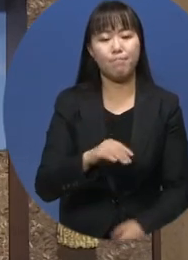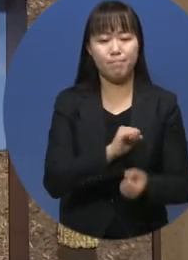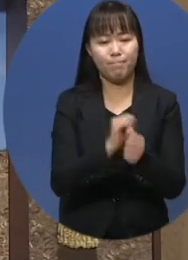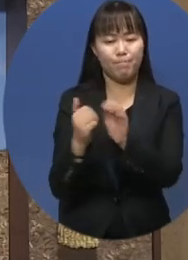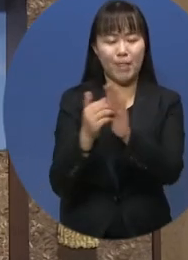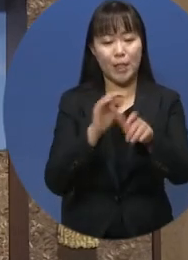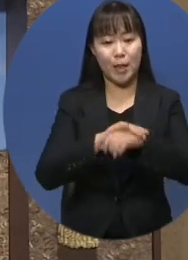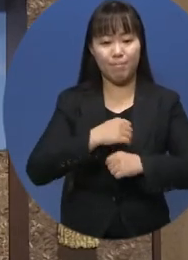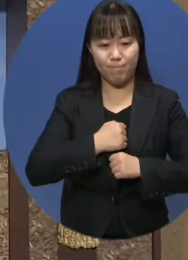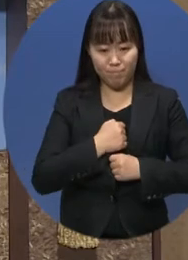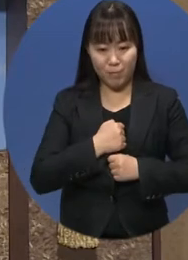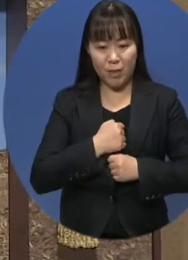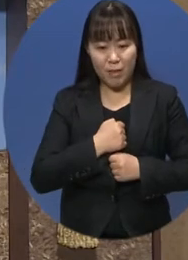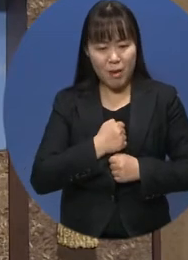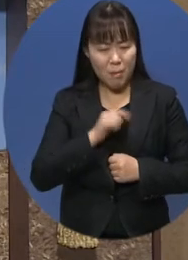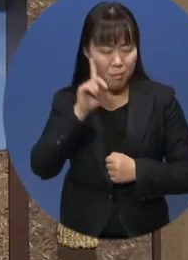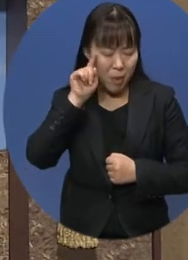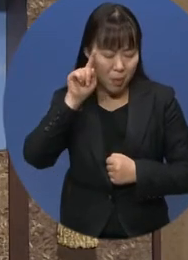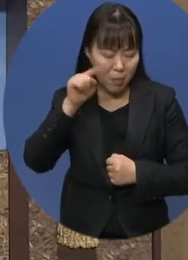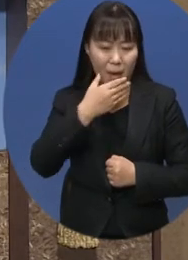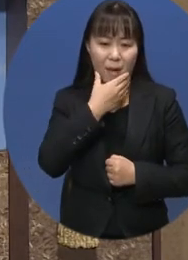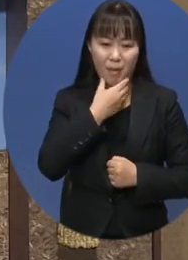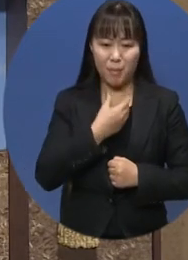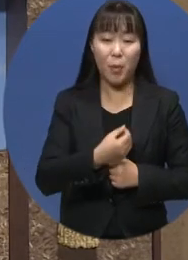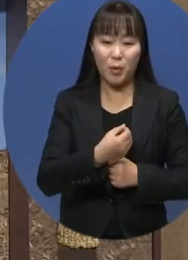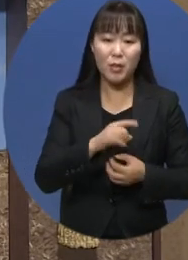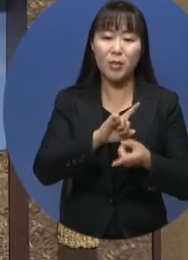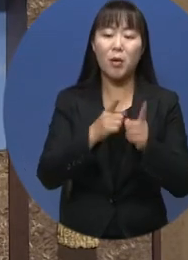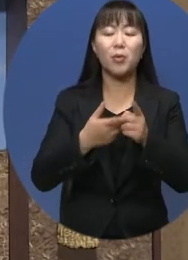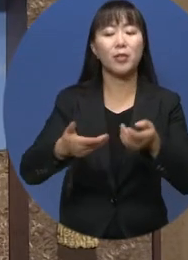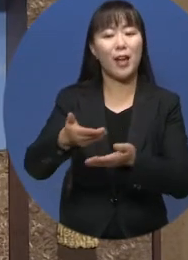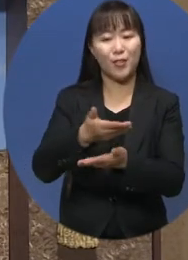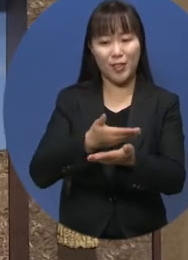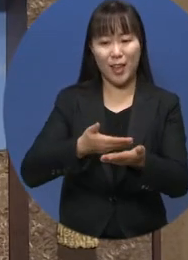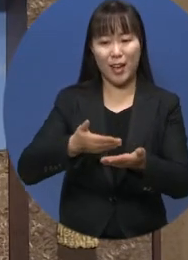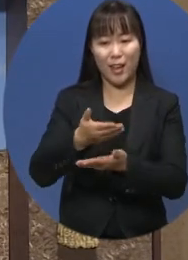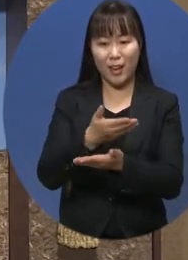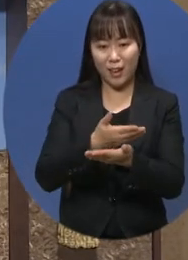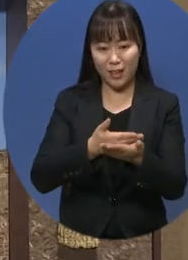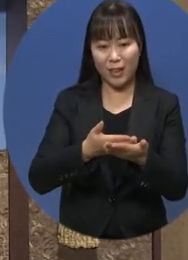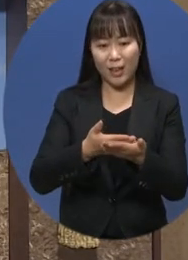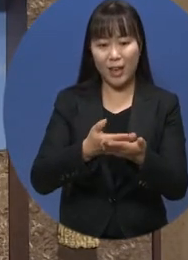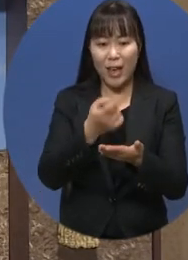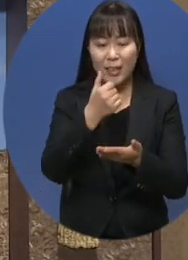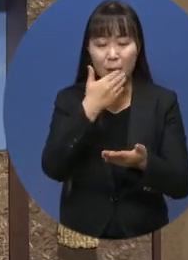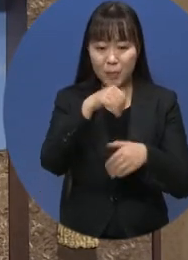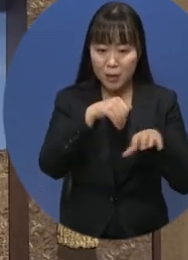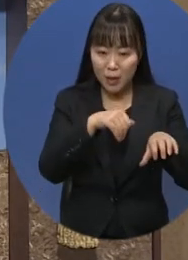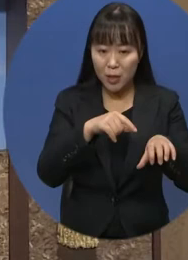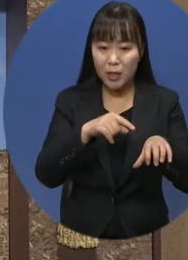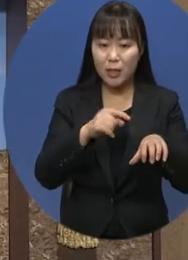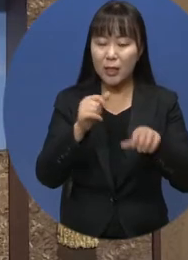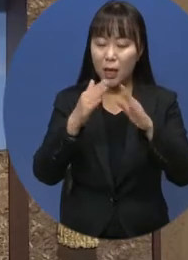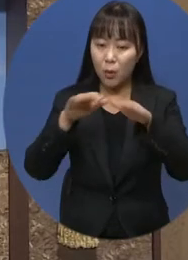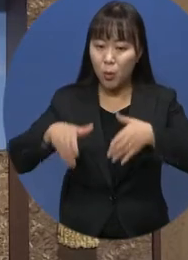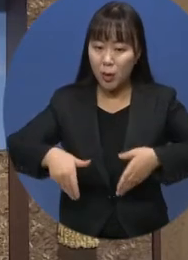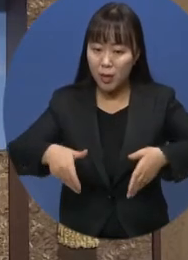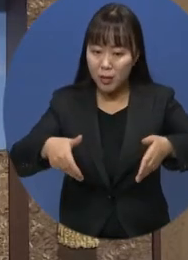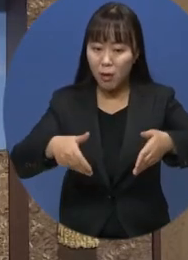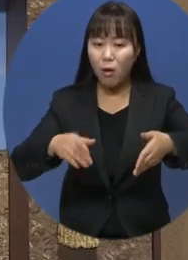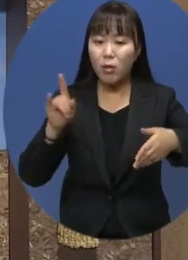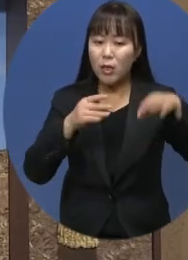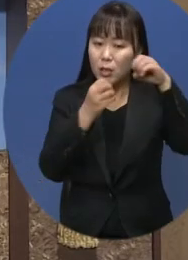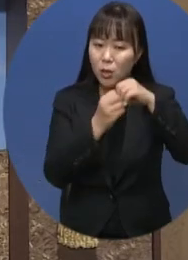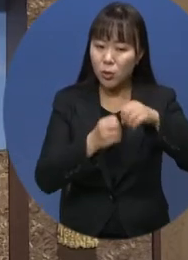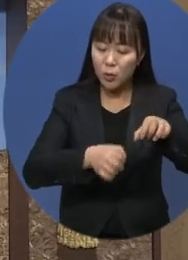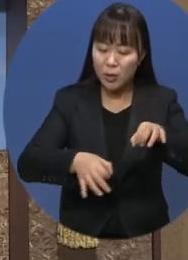잘 준수하면서 360을 행복을 서로 나누자 그래서 작은 음식점에서 작은 골목에서 어떤